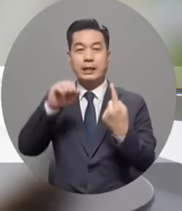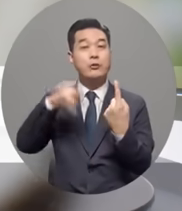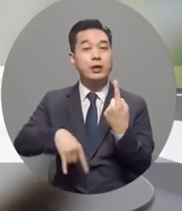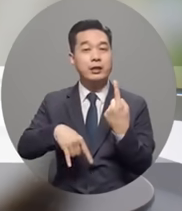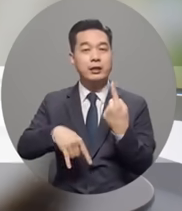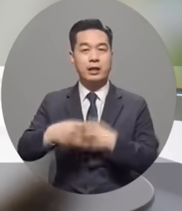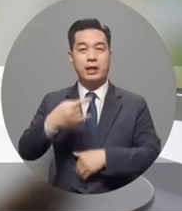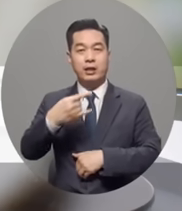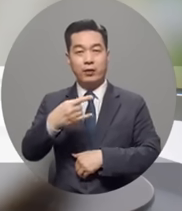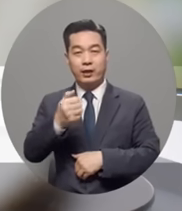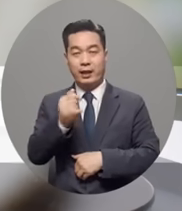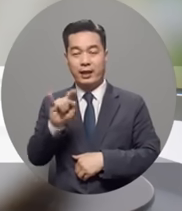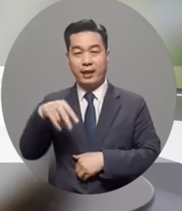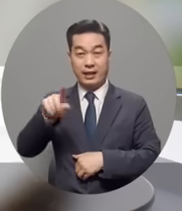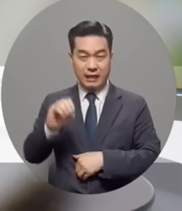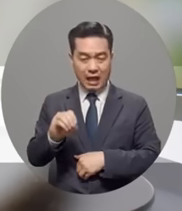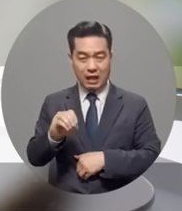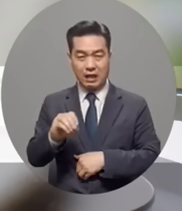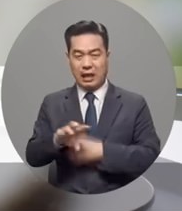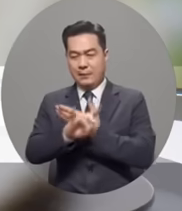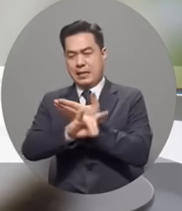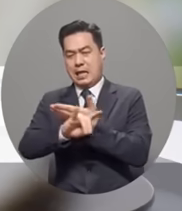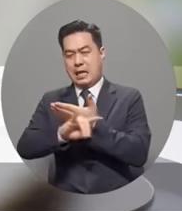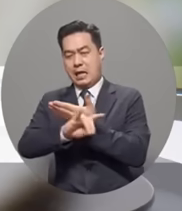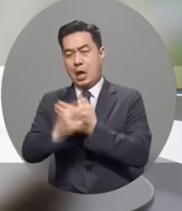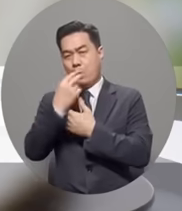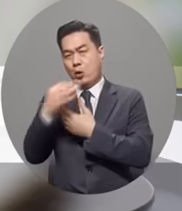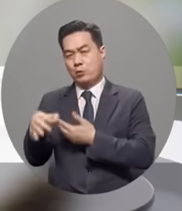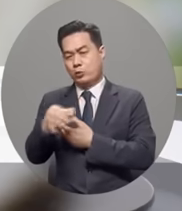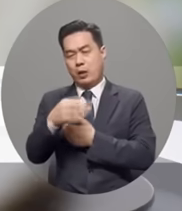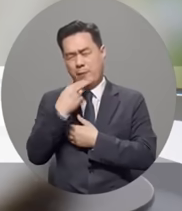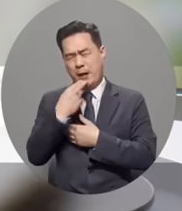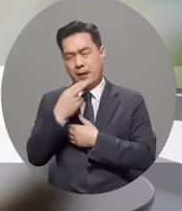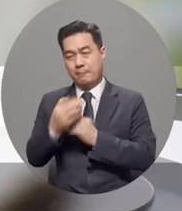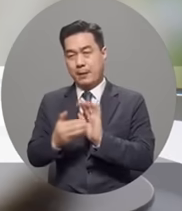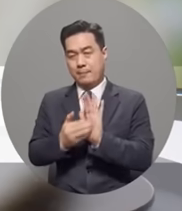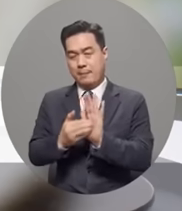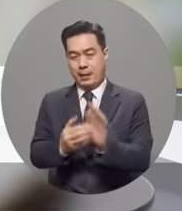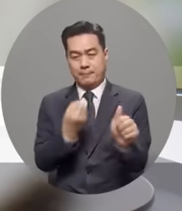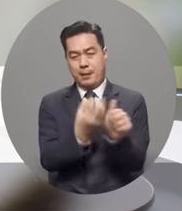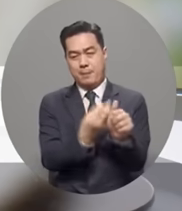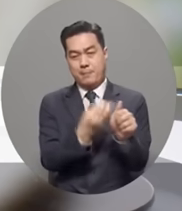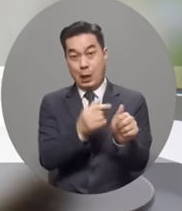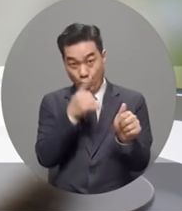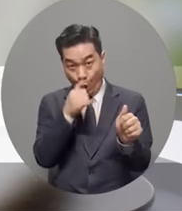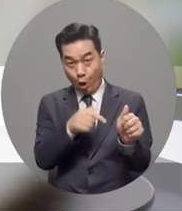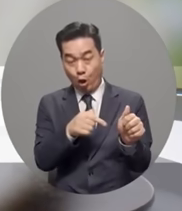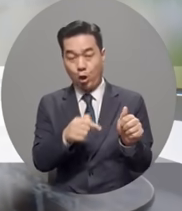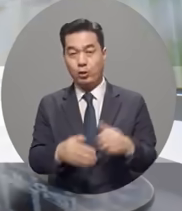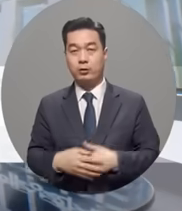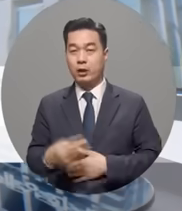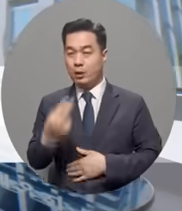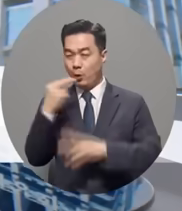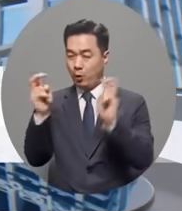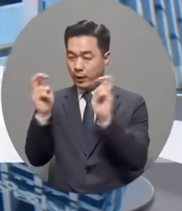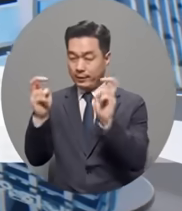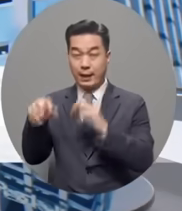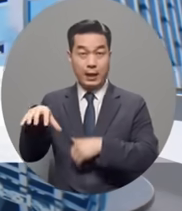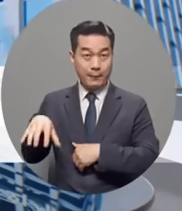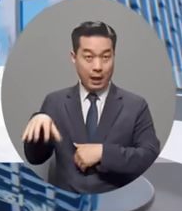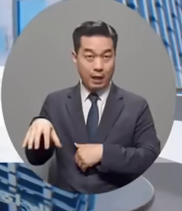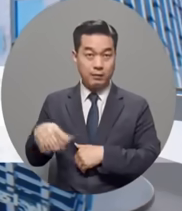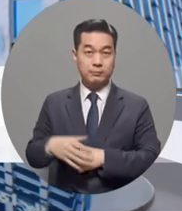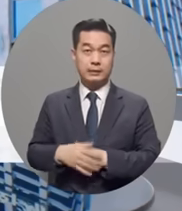현대해상이 이런저런 이유를 들어서 보험금을 주지 않는다는 제보가 잇따라 들어왔습니다. 보험사 측에서 대형